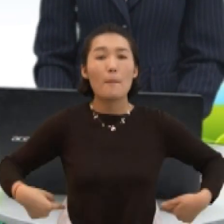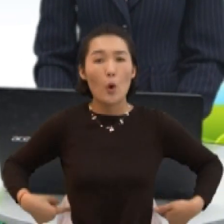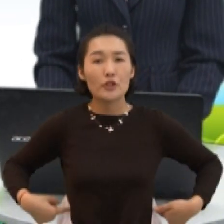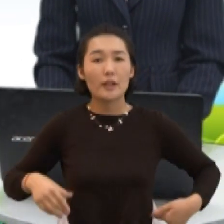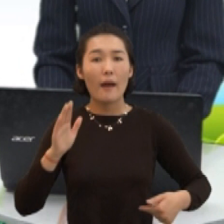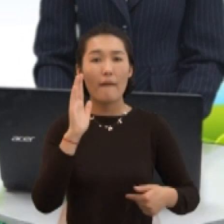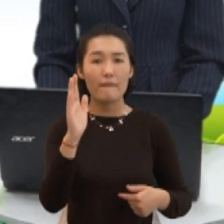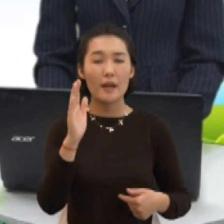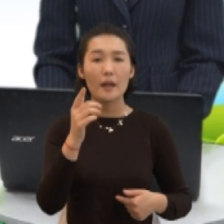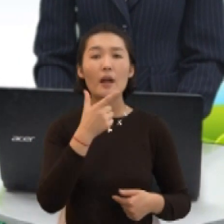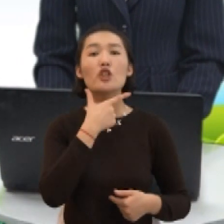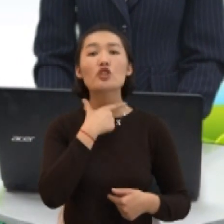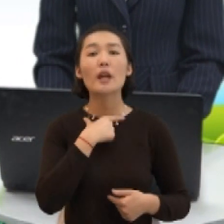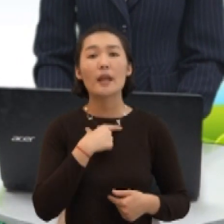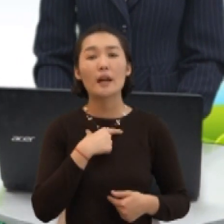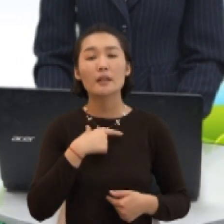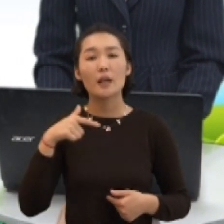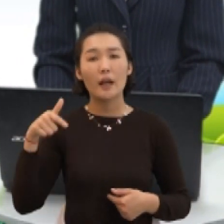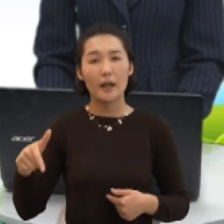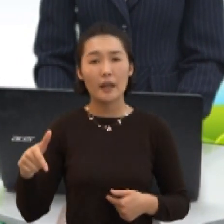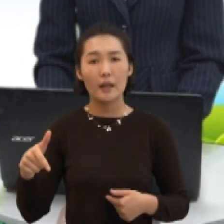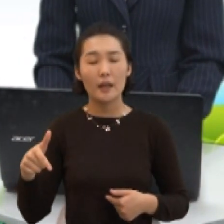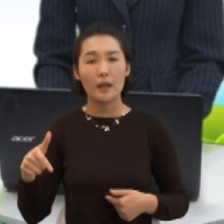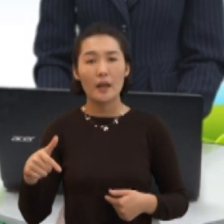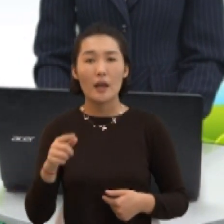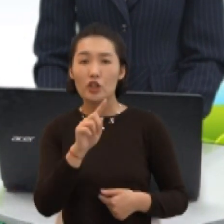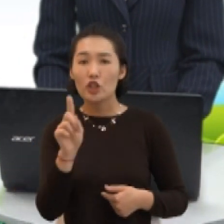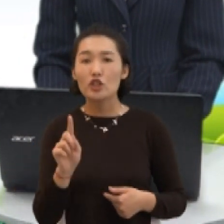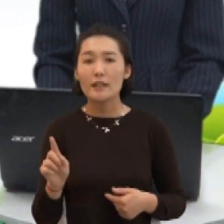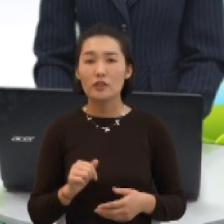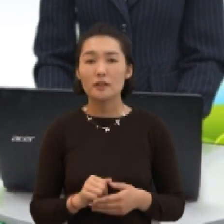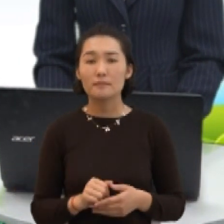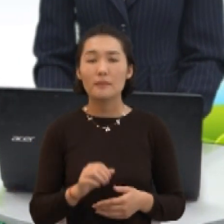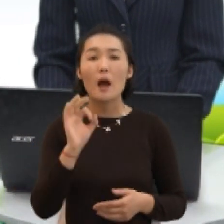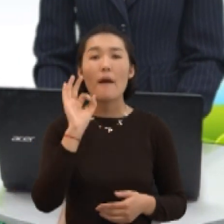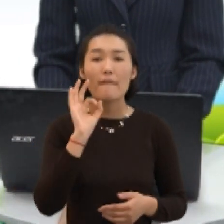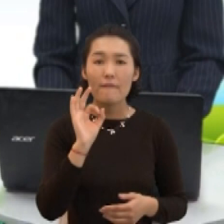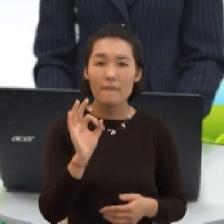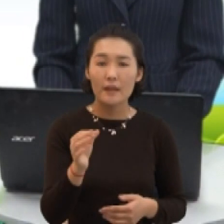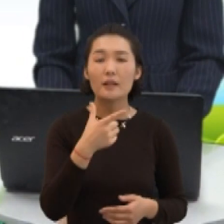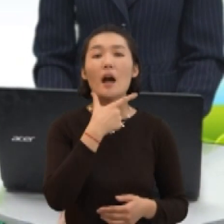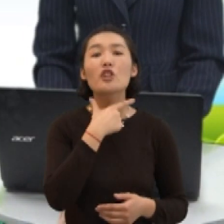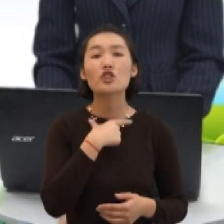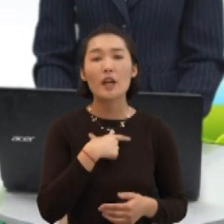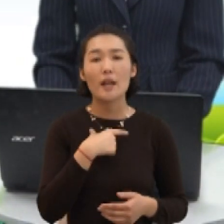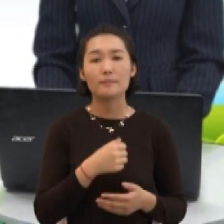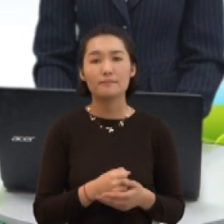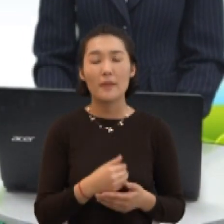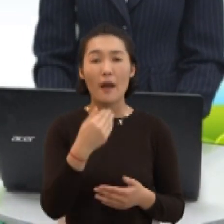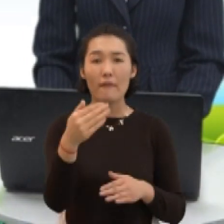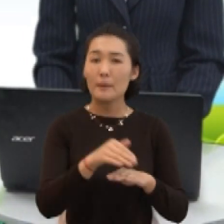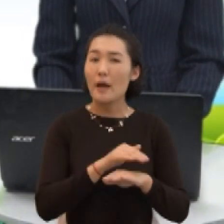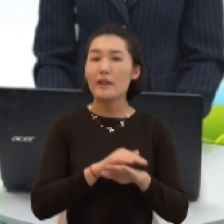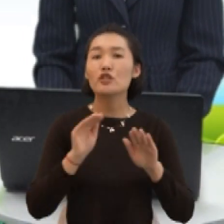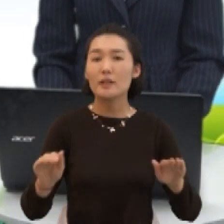В. Шея. Г. Кишечник. Конечно же, это шея. Вы молодцы,